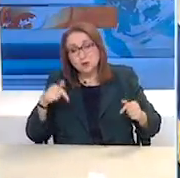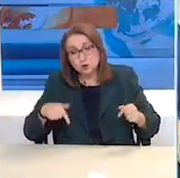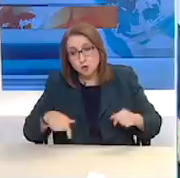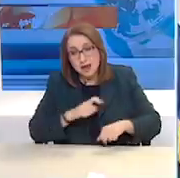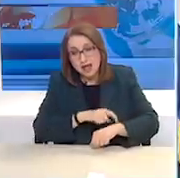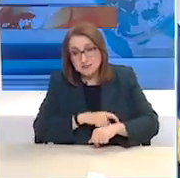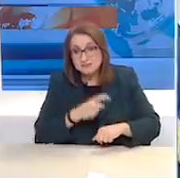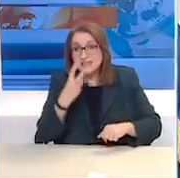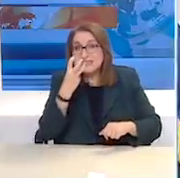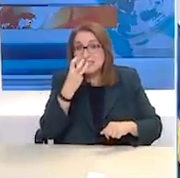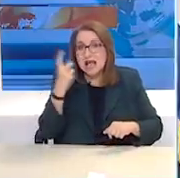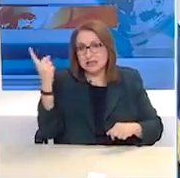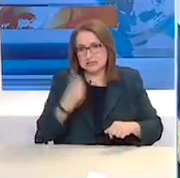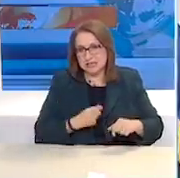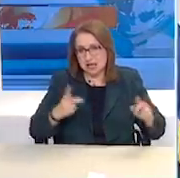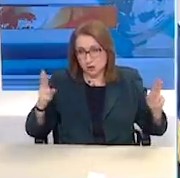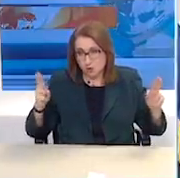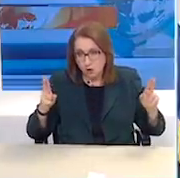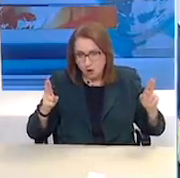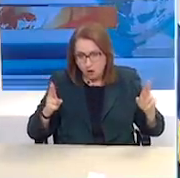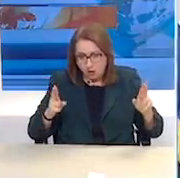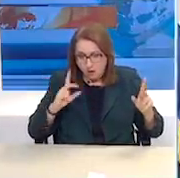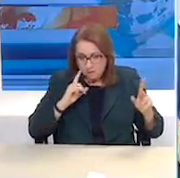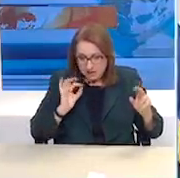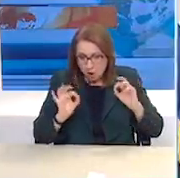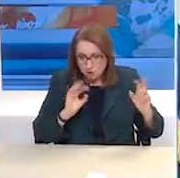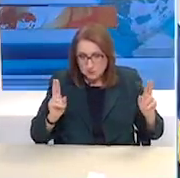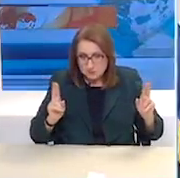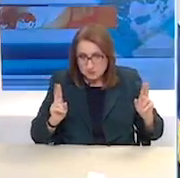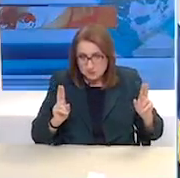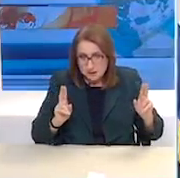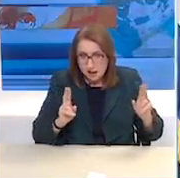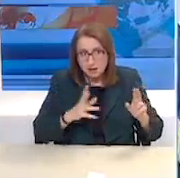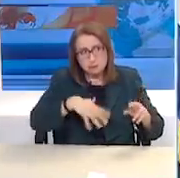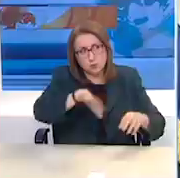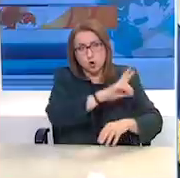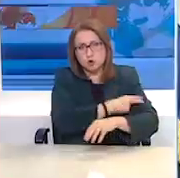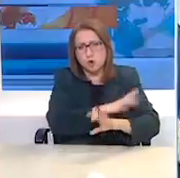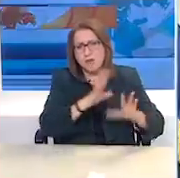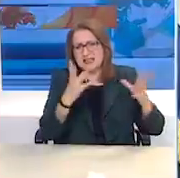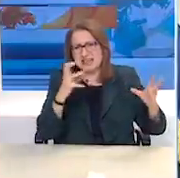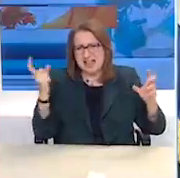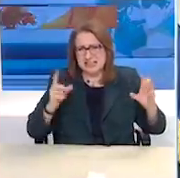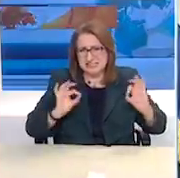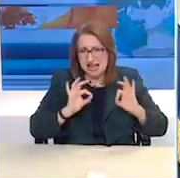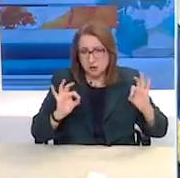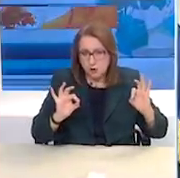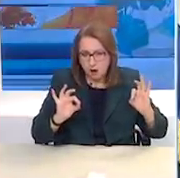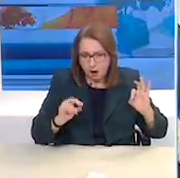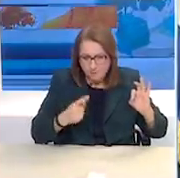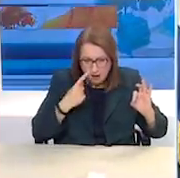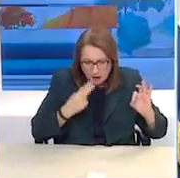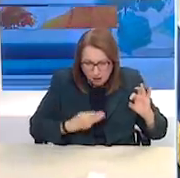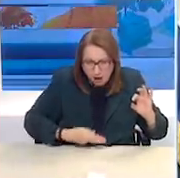στιγμή, αν δεις ότι γρήγορα αυτό διπλασιάζεται, λες πρέπει να τραβήξω τα λουριά για να μπορέσω να